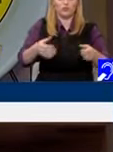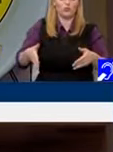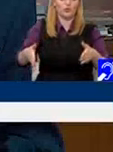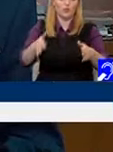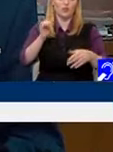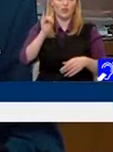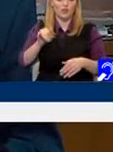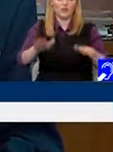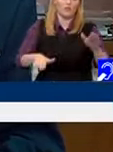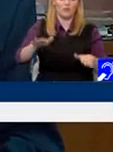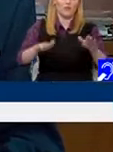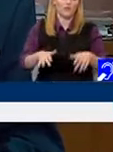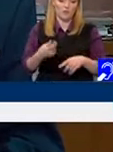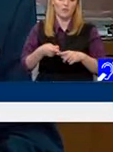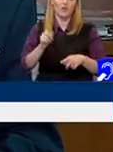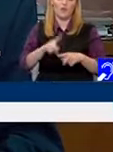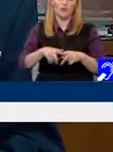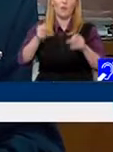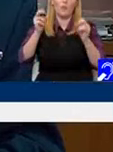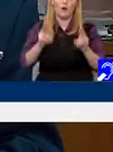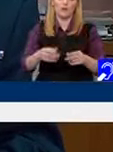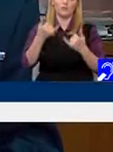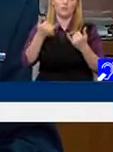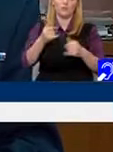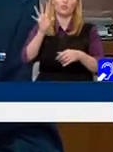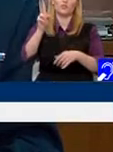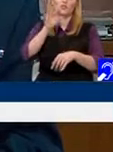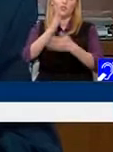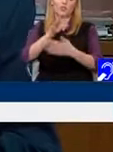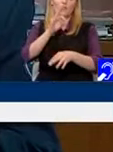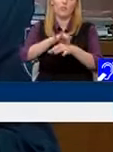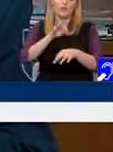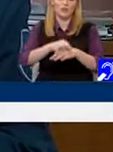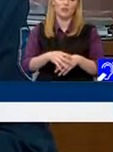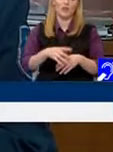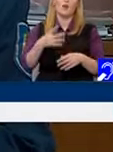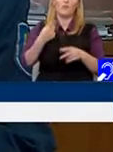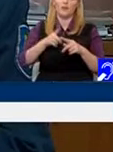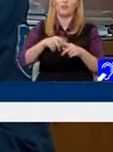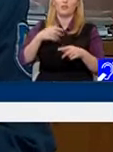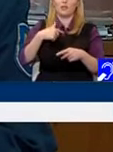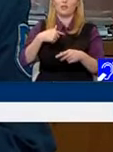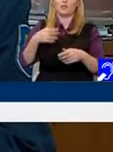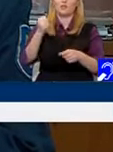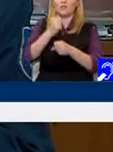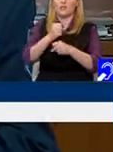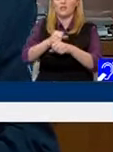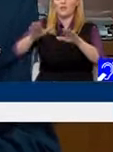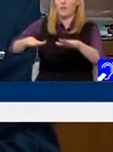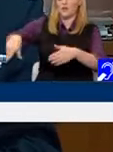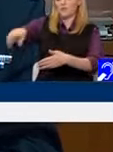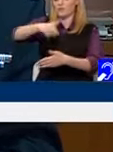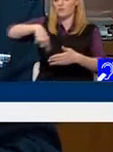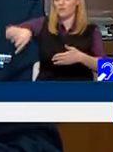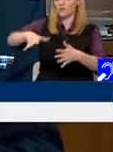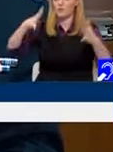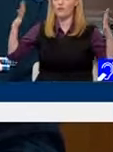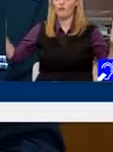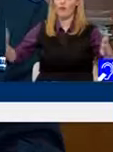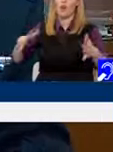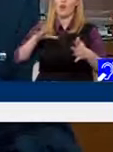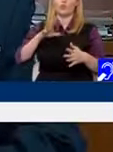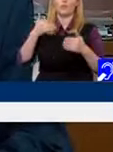imperativ necesar ca heliportul să fie, ca să nu zic că noi vorbim în nemijlocită apropiere, ar fi de dorit